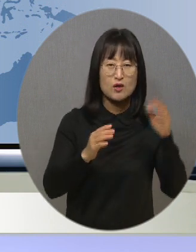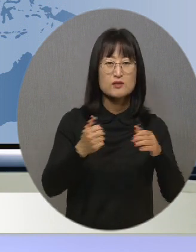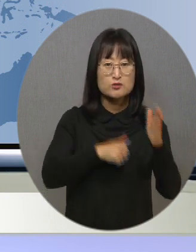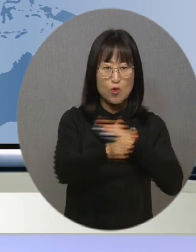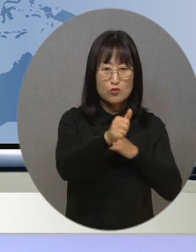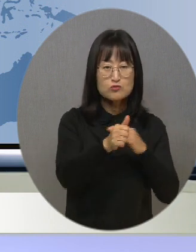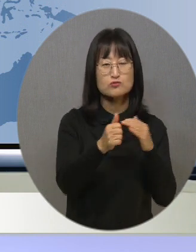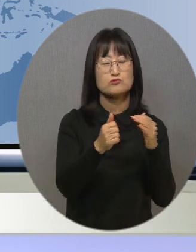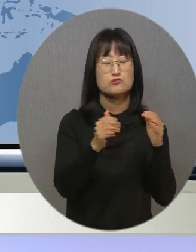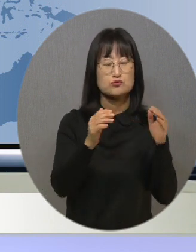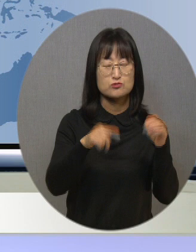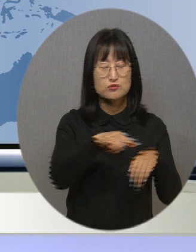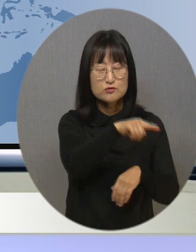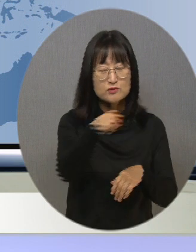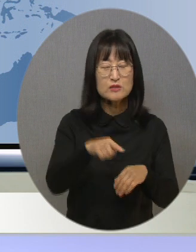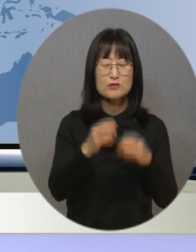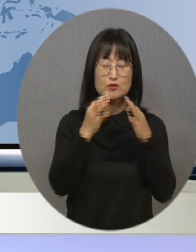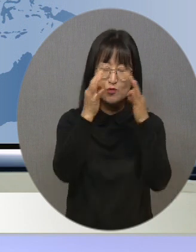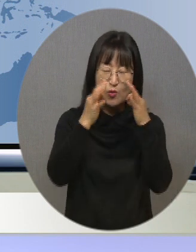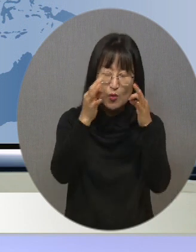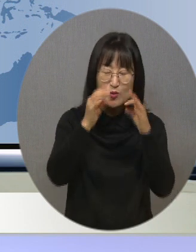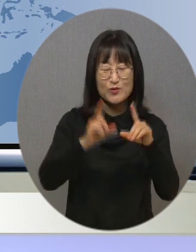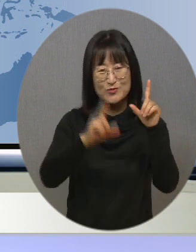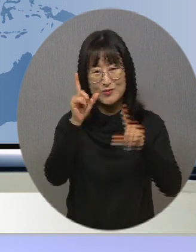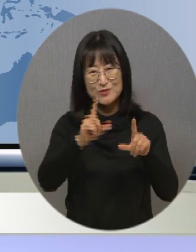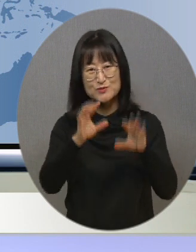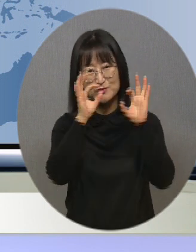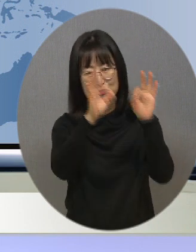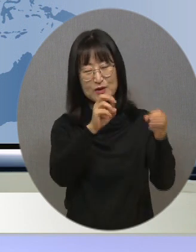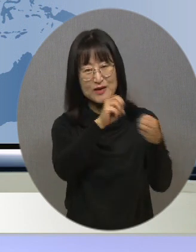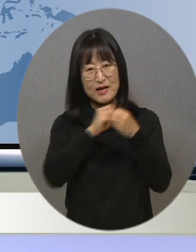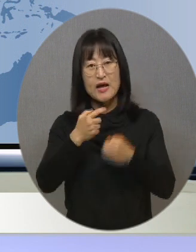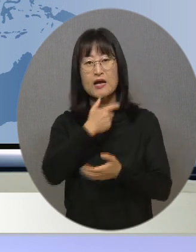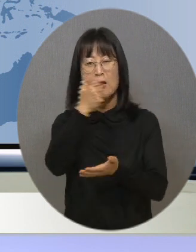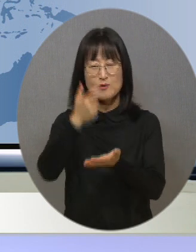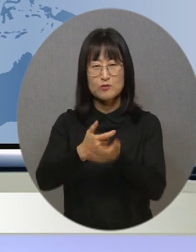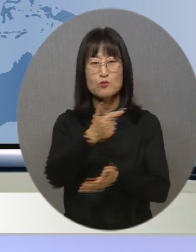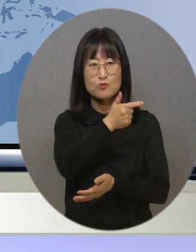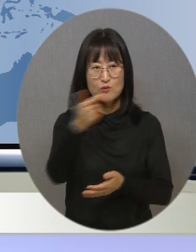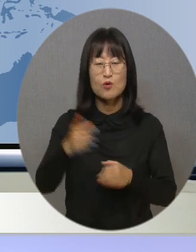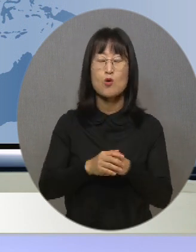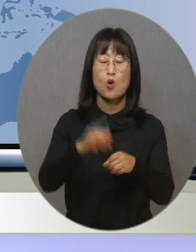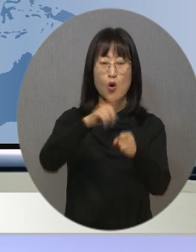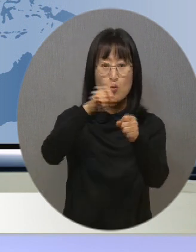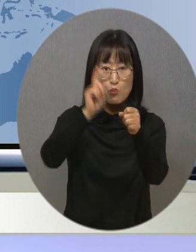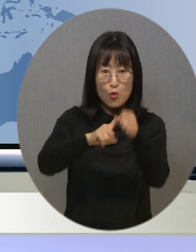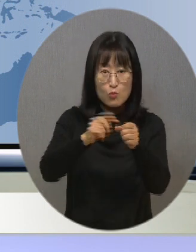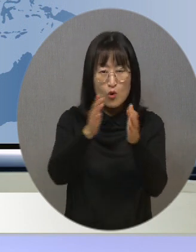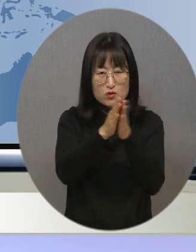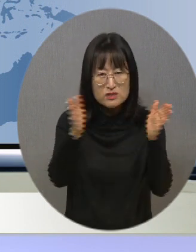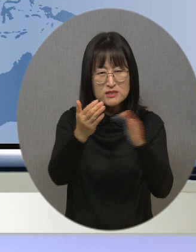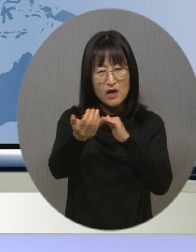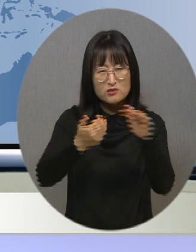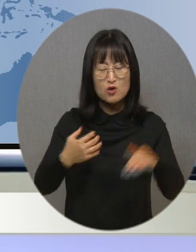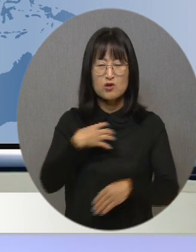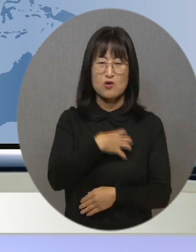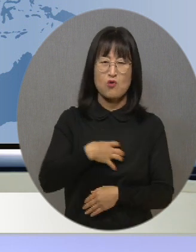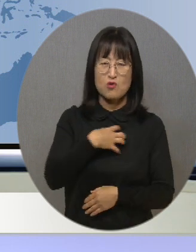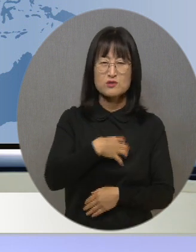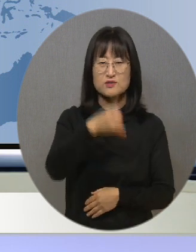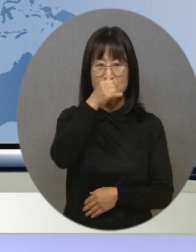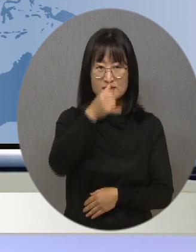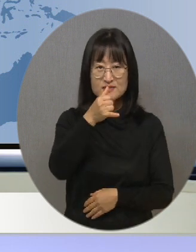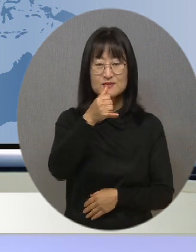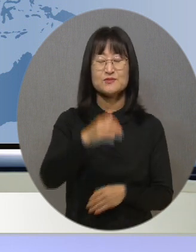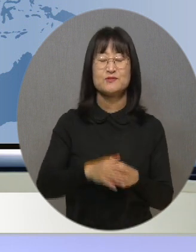도전은 우리에게 깊은 여운을 남깁니다. 목표한 일을 시작하기 전에는 설렘보다 걱정이 앞서는 것도